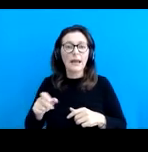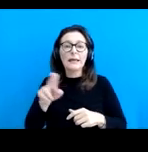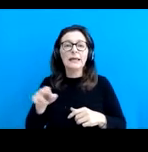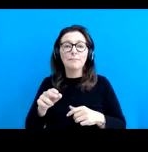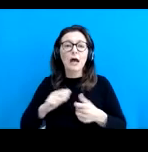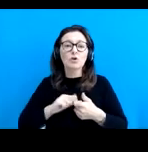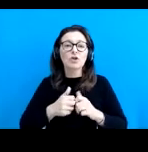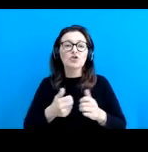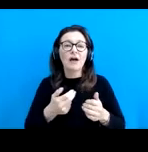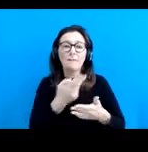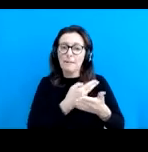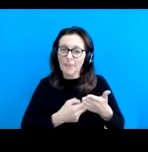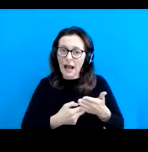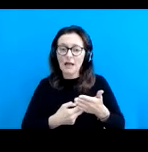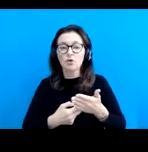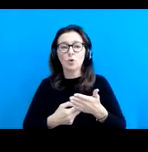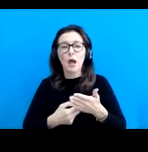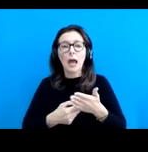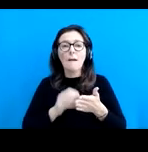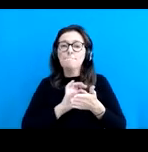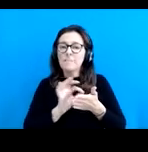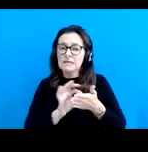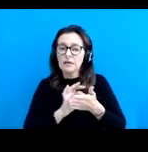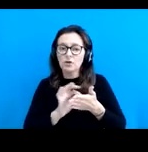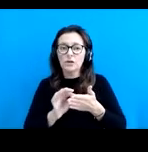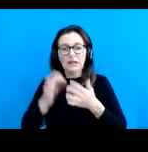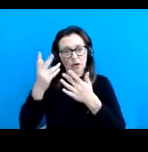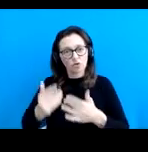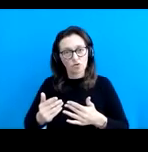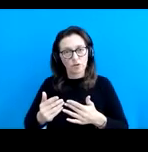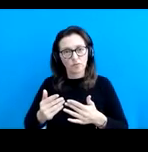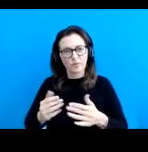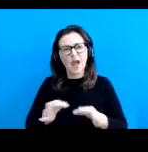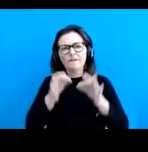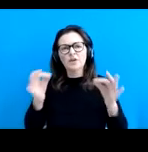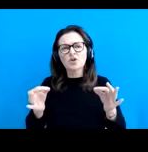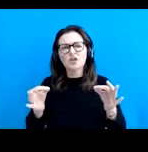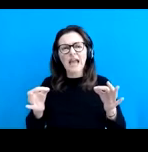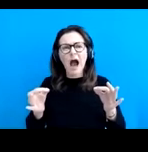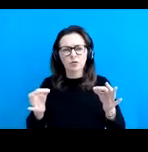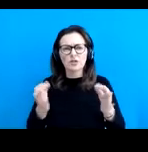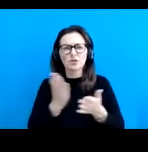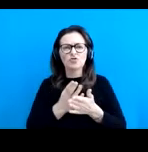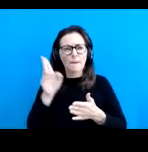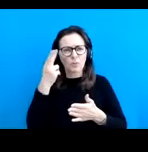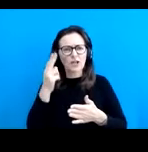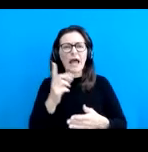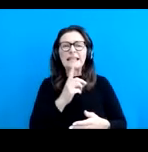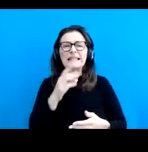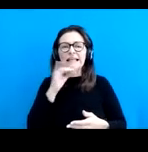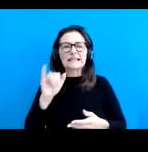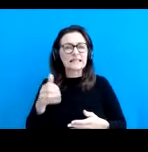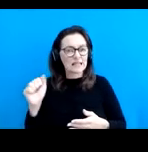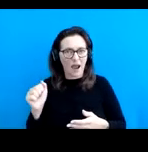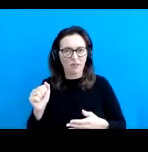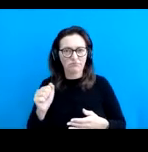branju, pisanju in računanju. Te težave so v širši javnosti že bolj poznane kot disleksija, težava